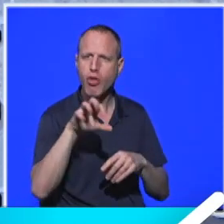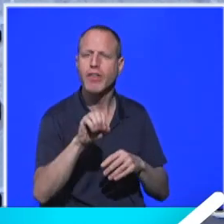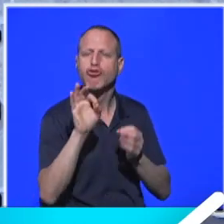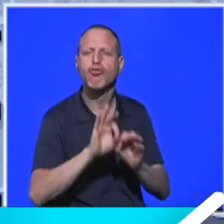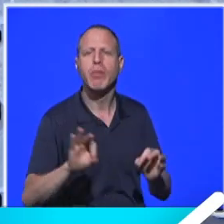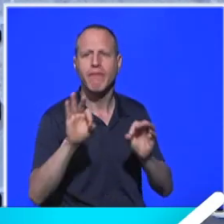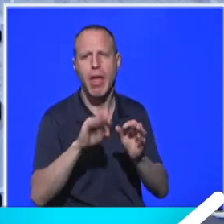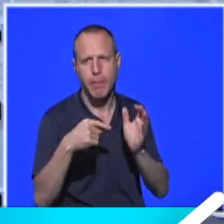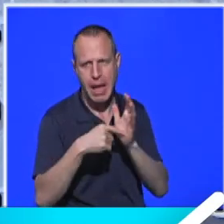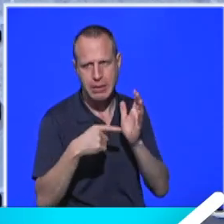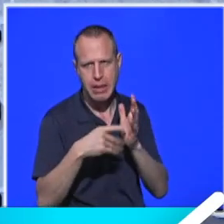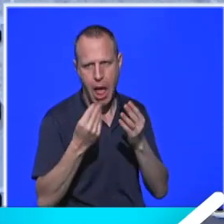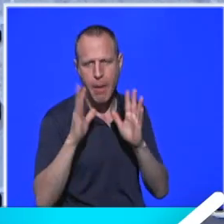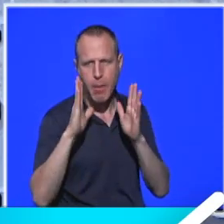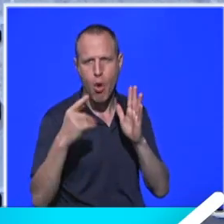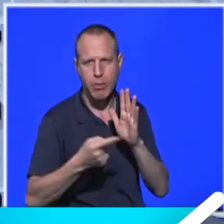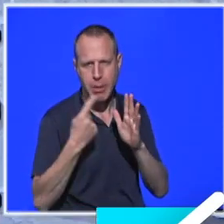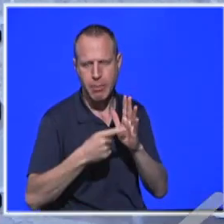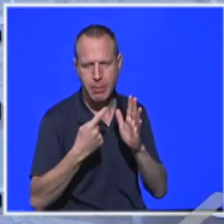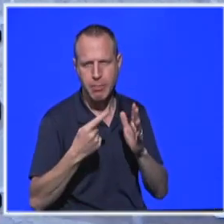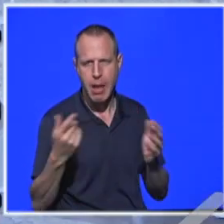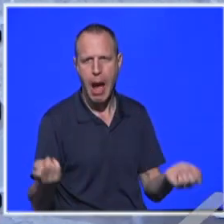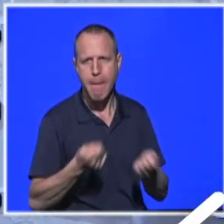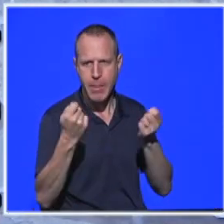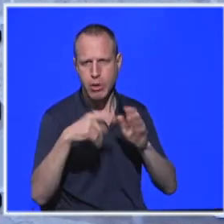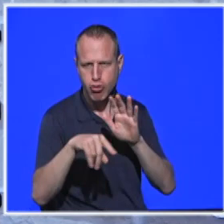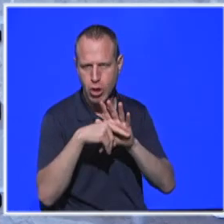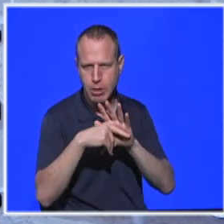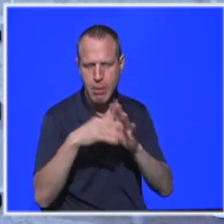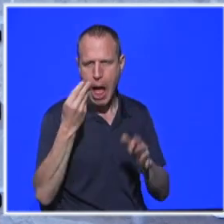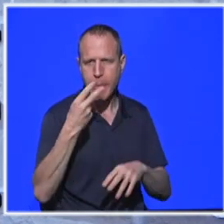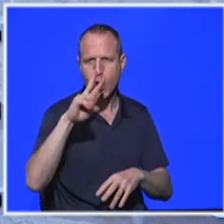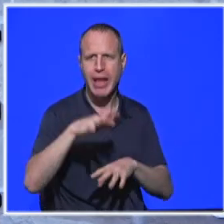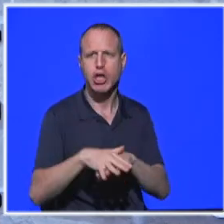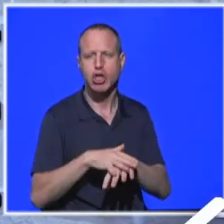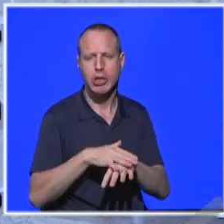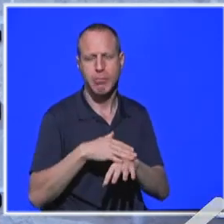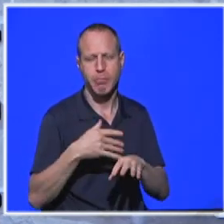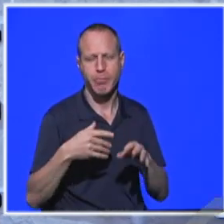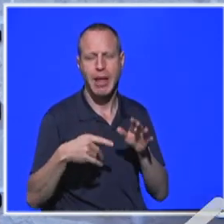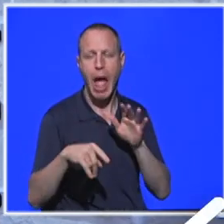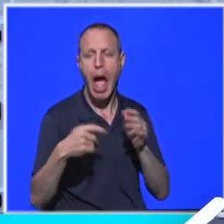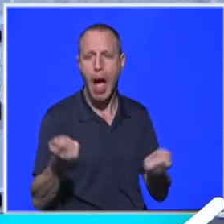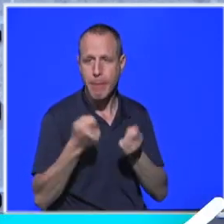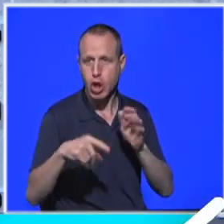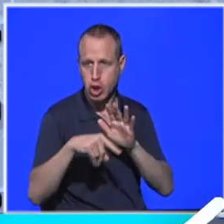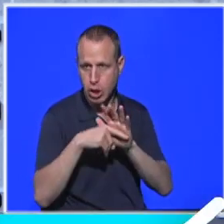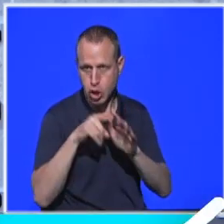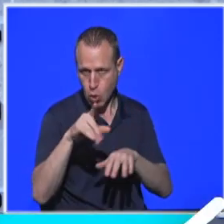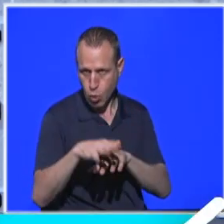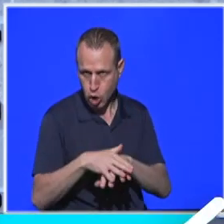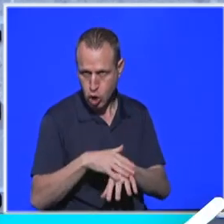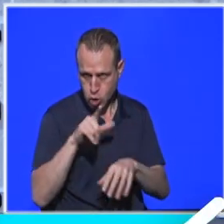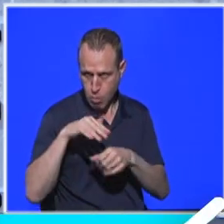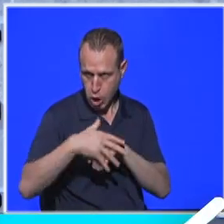דבר. ולכן הרבה מאוד פעמים קמפיינים שליליים הם הרבה יותר רגשיים. קמפיין שלילי שהוא רגשי, שהוא